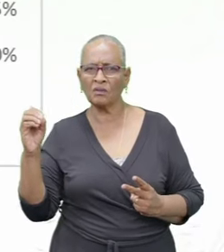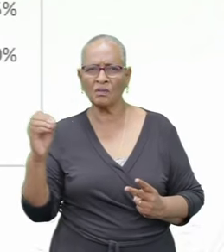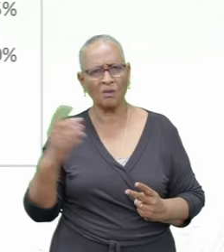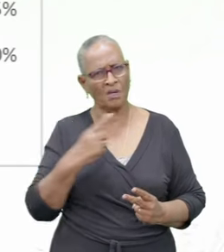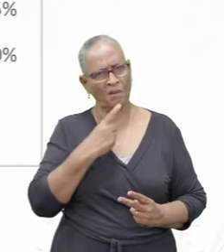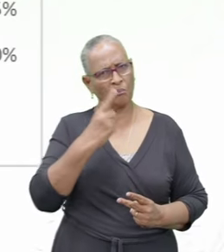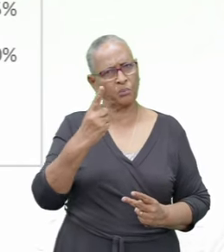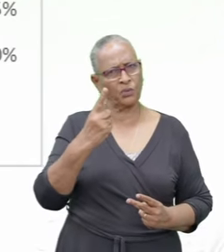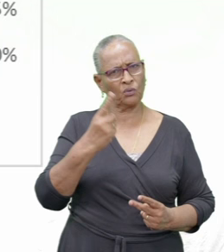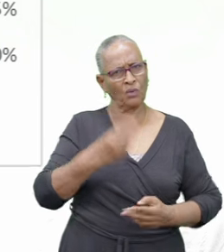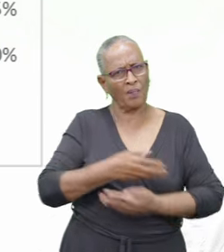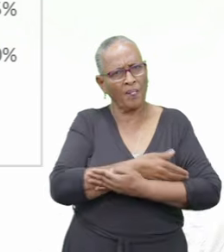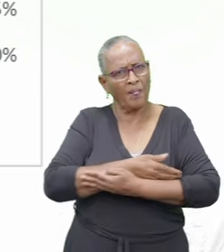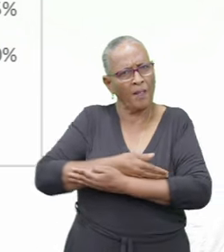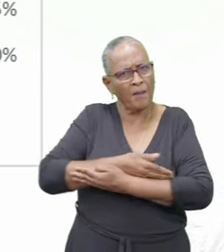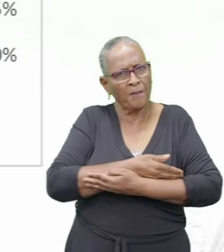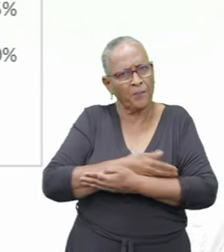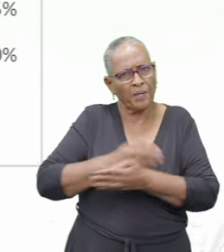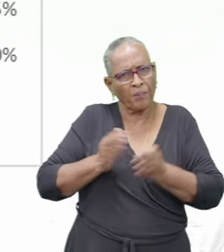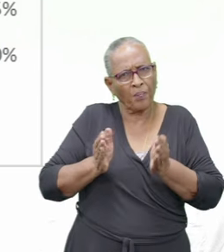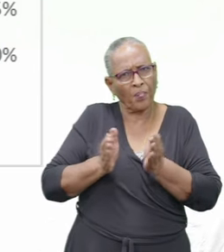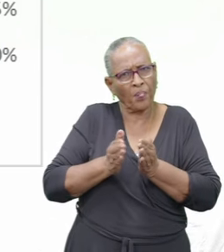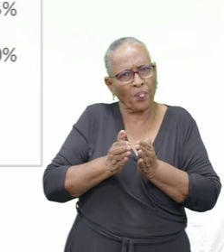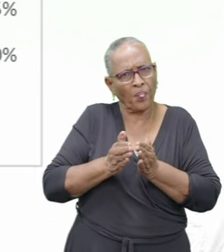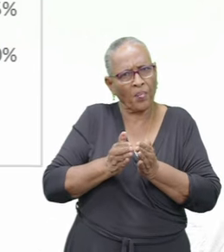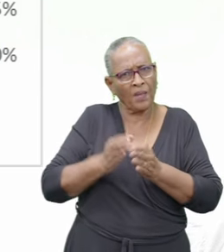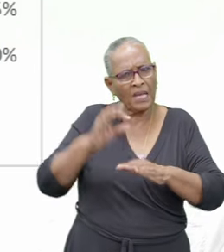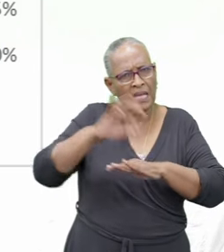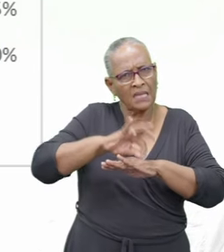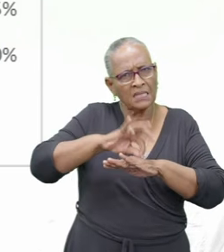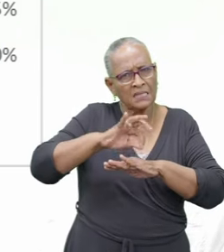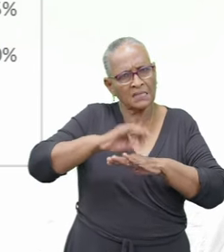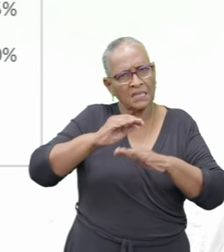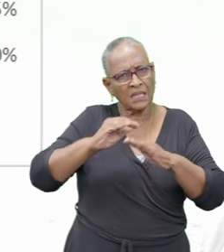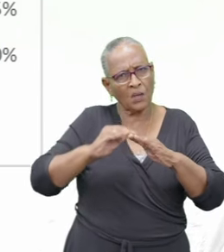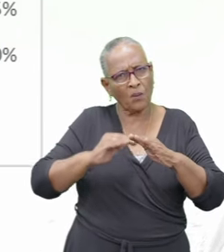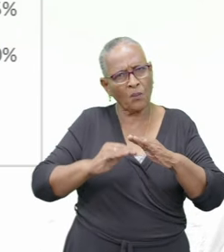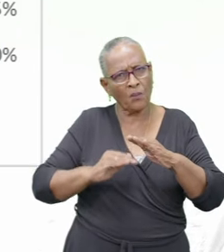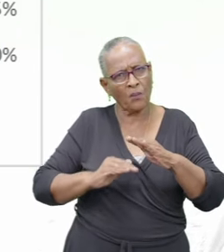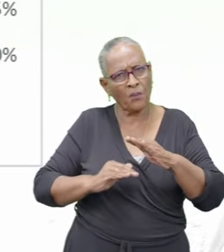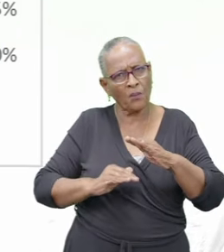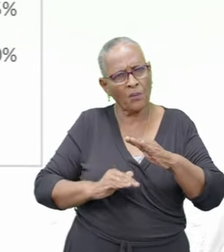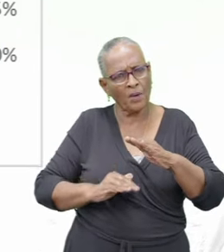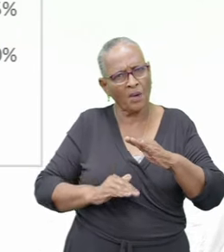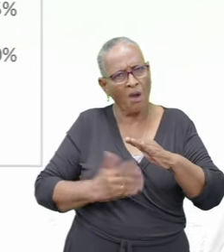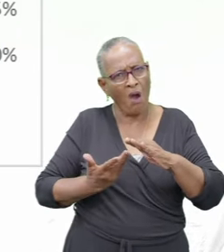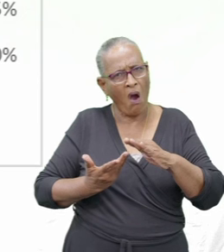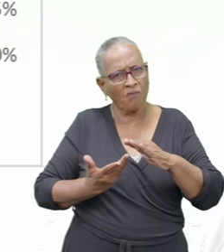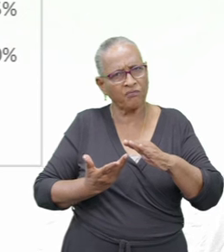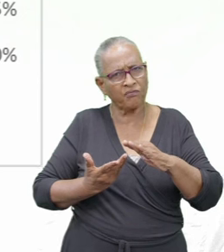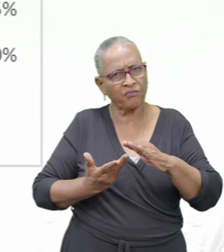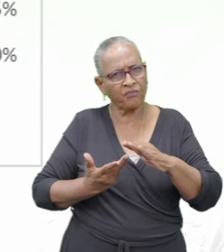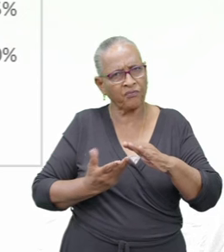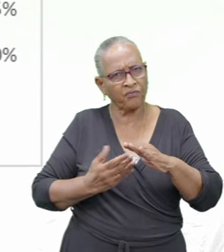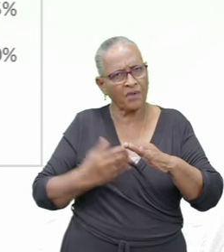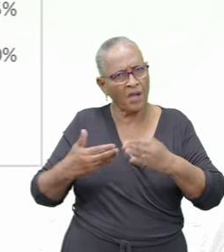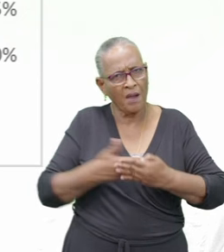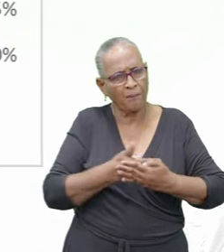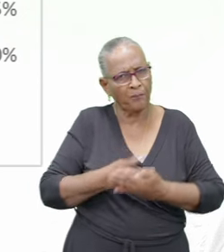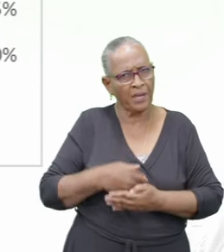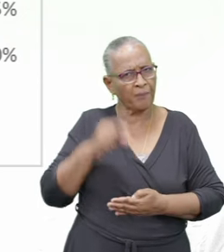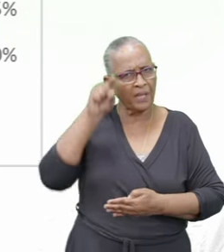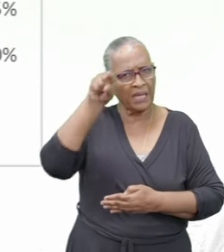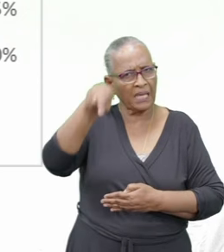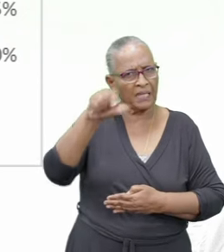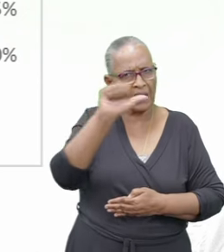geworden worden? Of dat er een weigering is al geweest om opnames van kinderen? Heeft hij niet